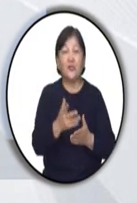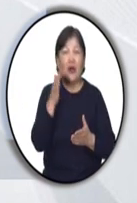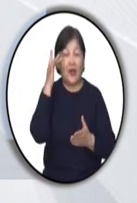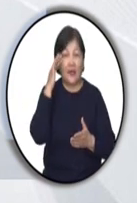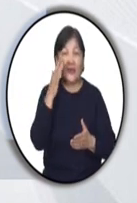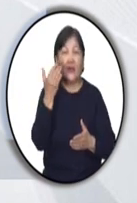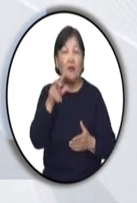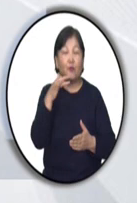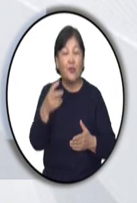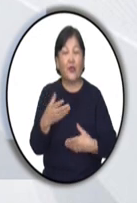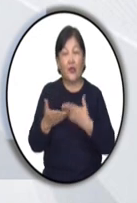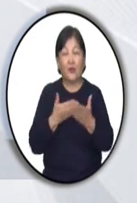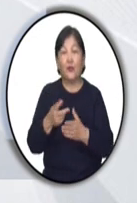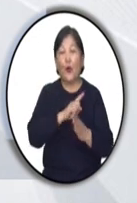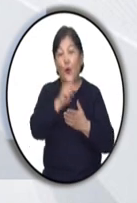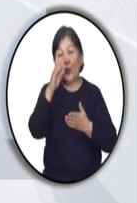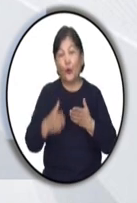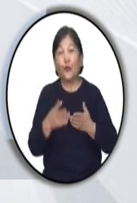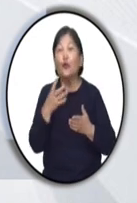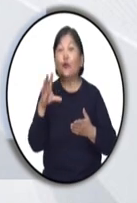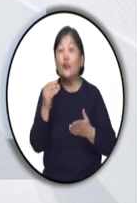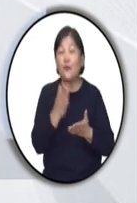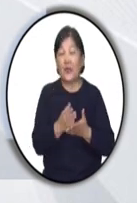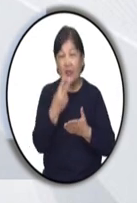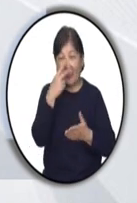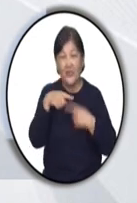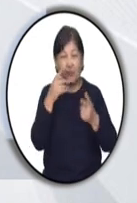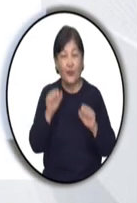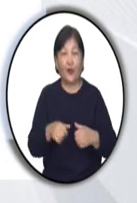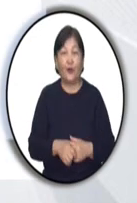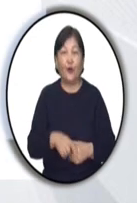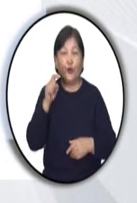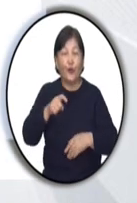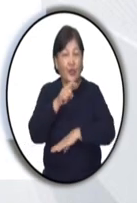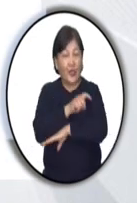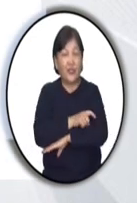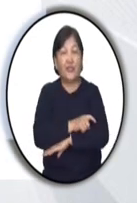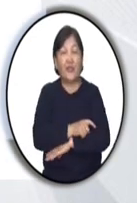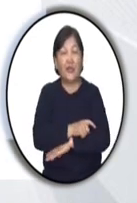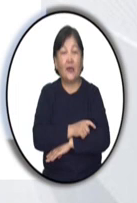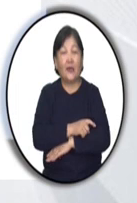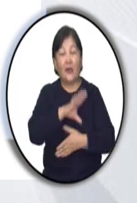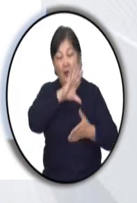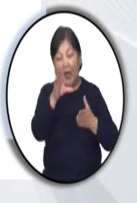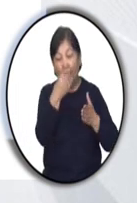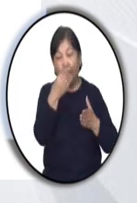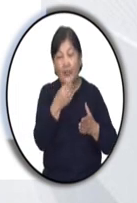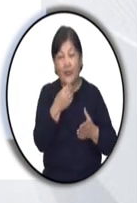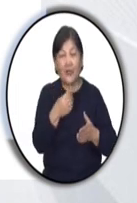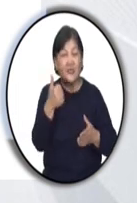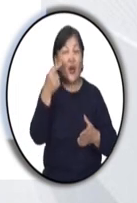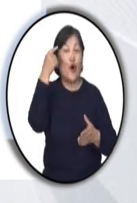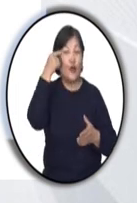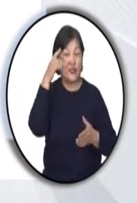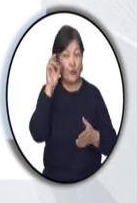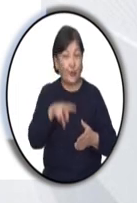бас одоо гадаад тодлогын маань үр дүнд их нөлөөлдөг юм байна гэсэн юм дүгнэлтийг хийж байна. За хүмүүд өнөөдрийнхээ